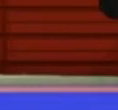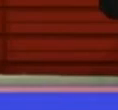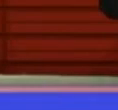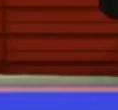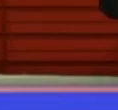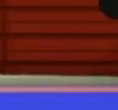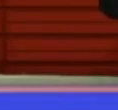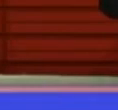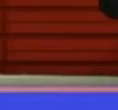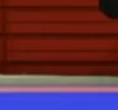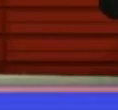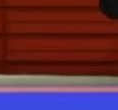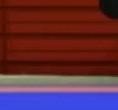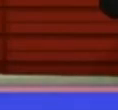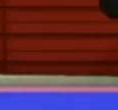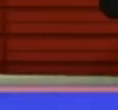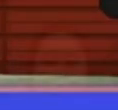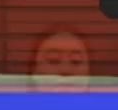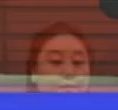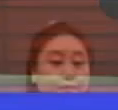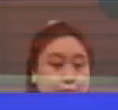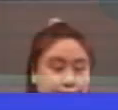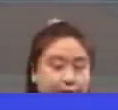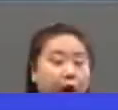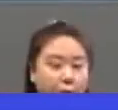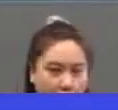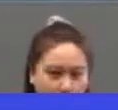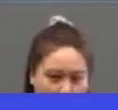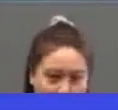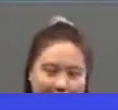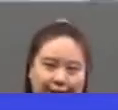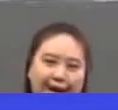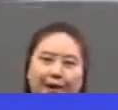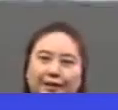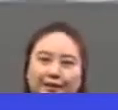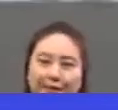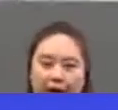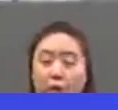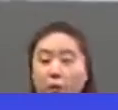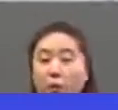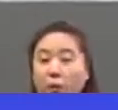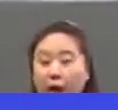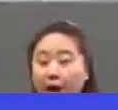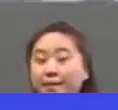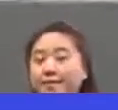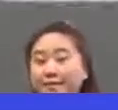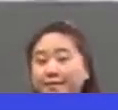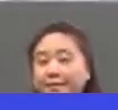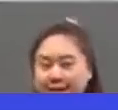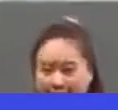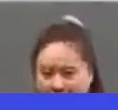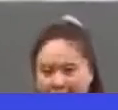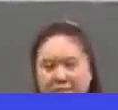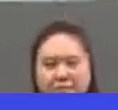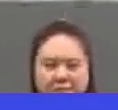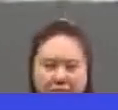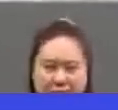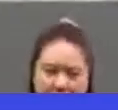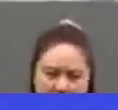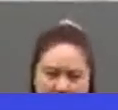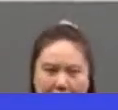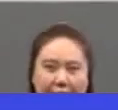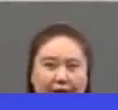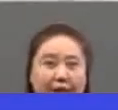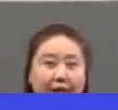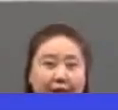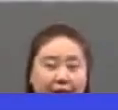แล้วก็ไม่ส่งผลกระทบต่อกำลังผลิตของสัตว์น้ำที่เกิดขึ้นก็คือเกิดความยั่งยืนนะครับซึ่งหนึ่ง